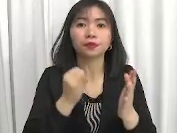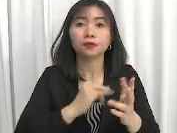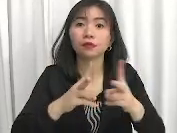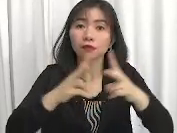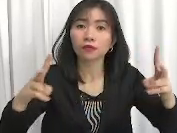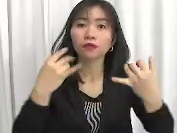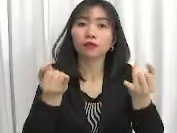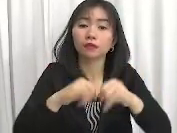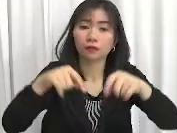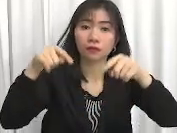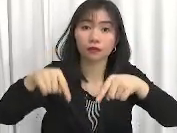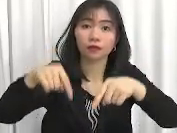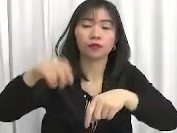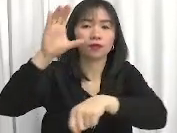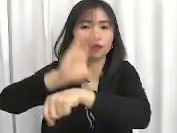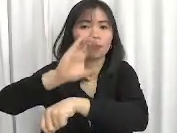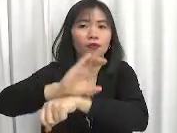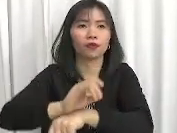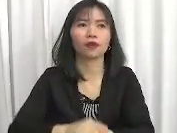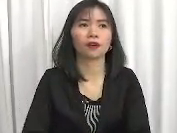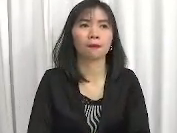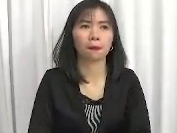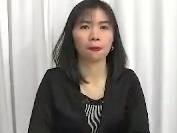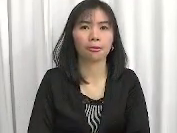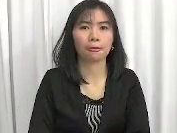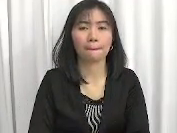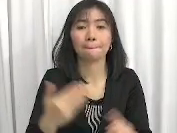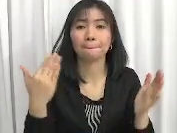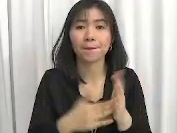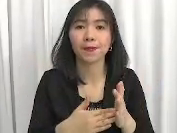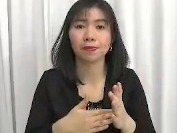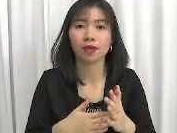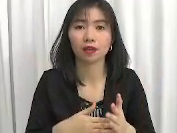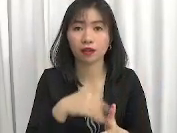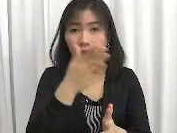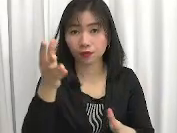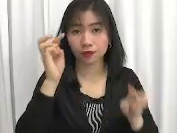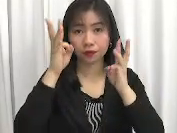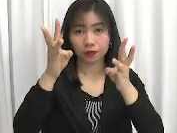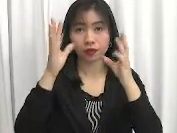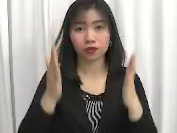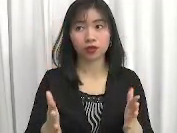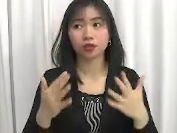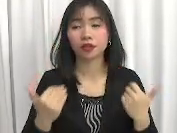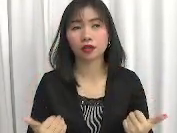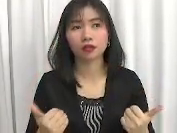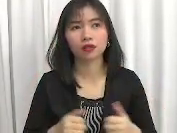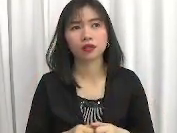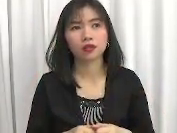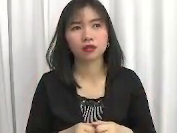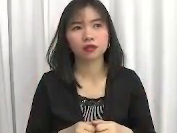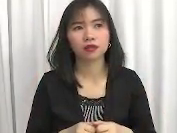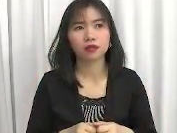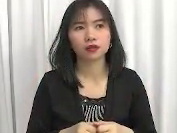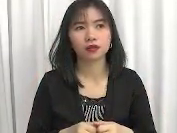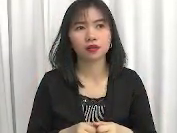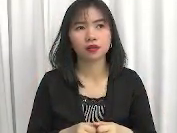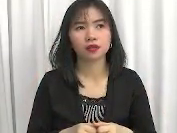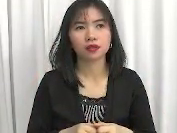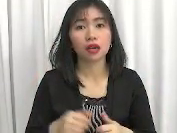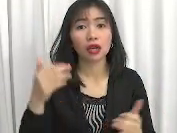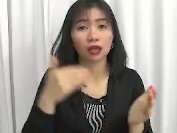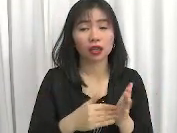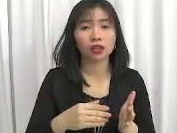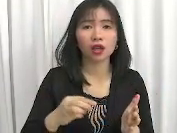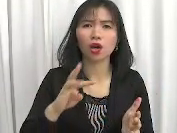church. Yes. No? Alam nyo kasi, mga minamahal na taga-subaybay, hindi kasi tayo naturuan.